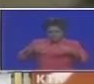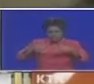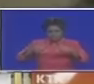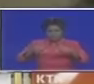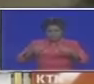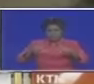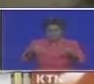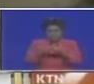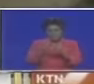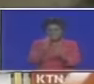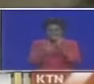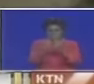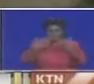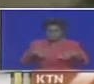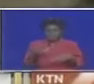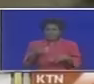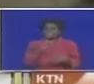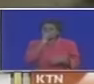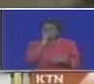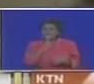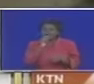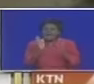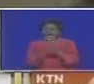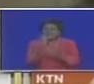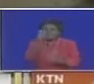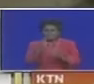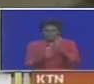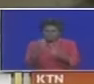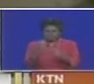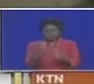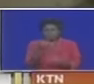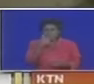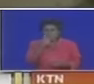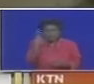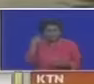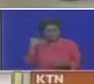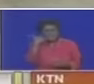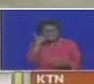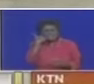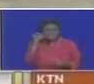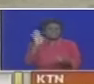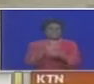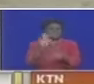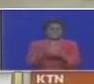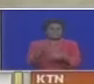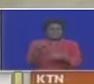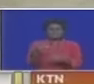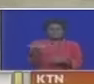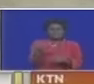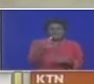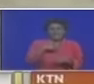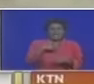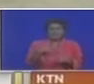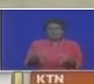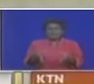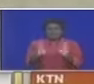na wanasayansi, nyama na maziwa ya ngamia ni tiba kwa magonjwa mengi. Ni eneo ambalo halina afisa yote